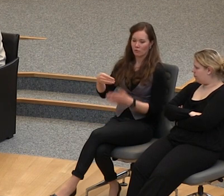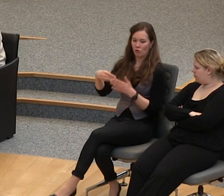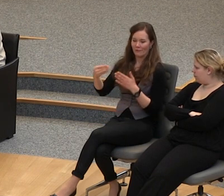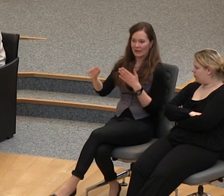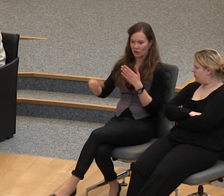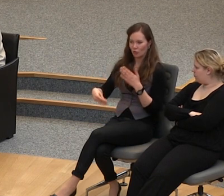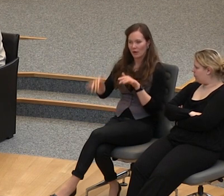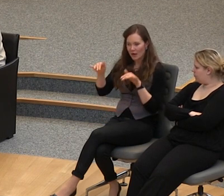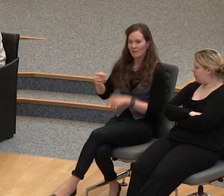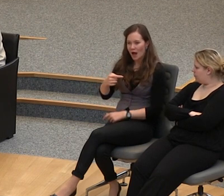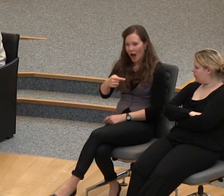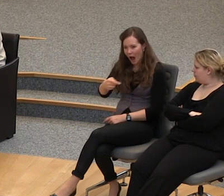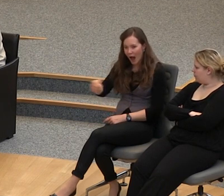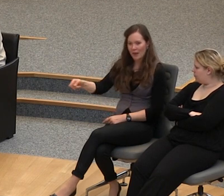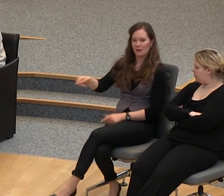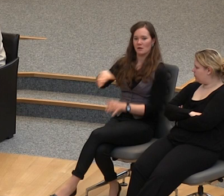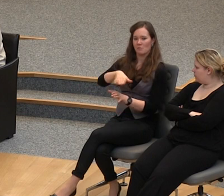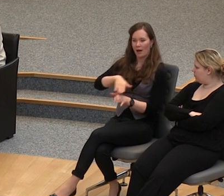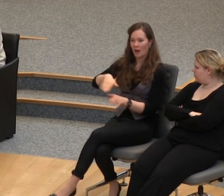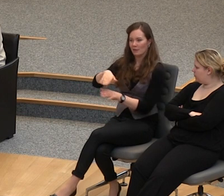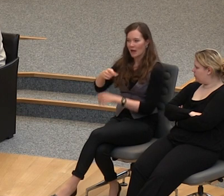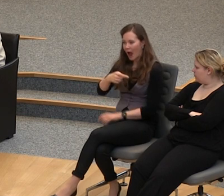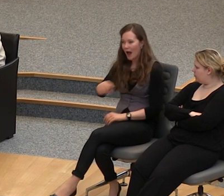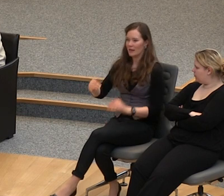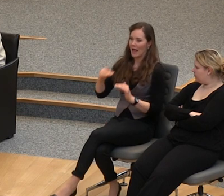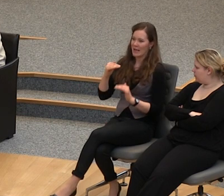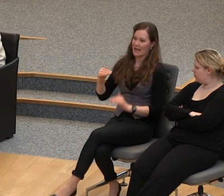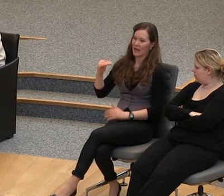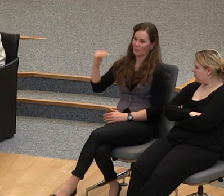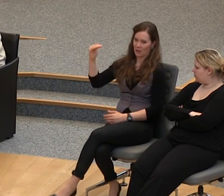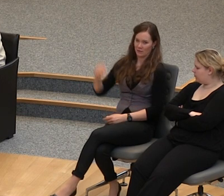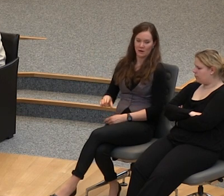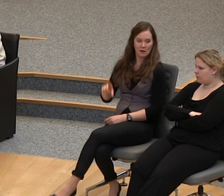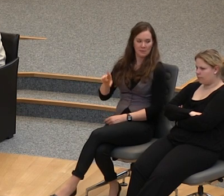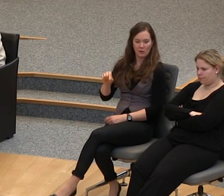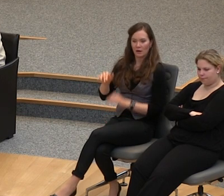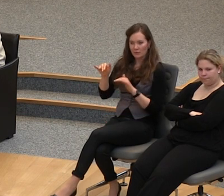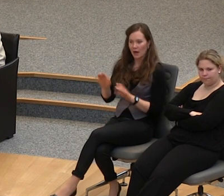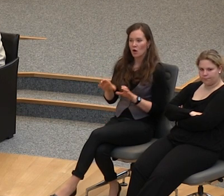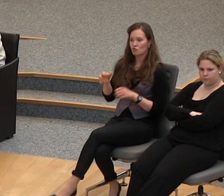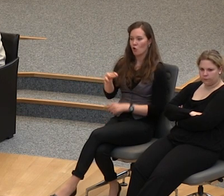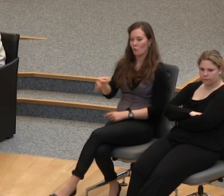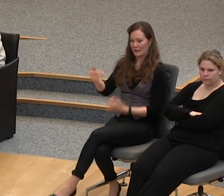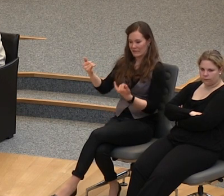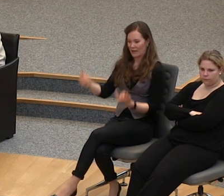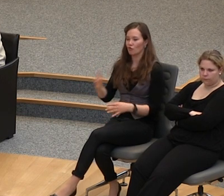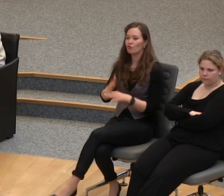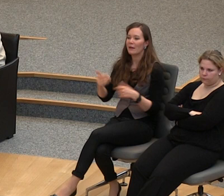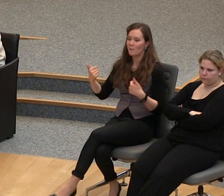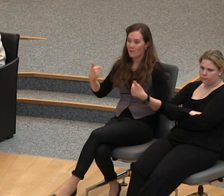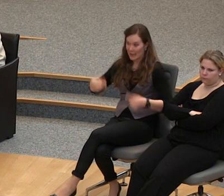alle Gebietskörperschaften, auf alle Ebenen. Das heißt, die Kommunen haben schon jetzt die